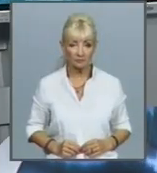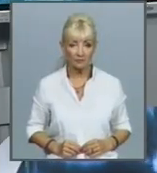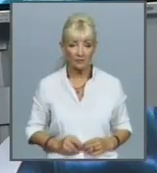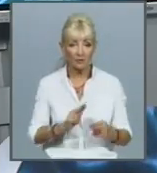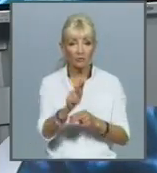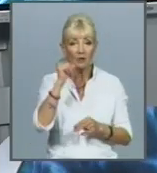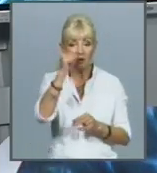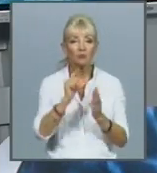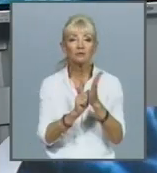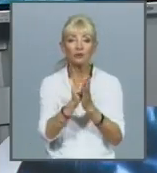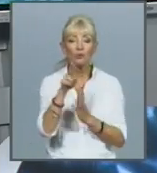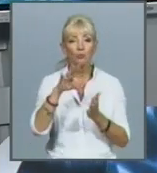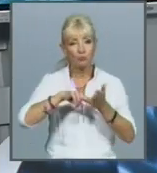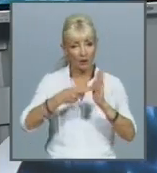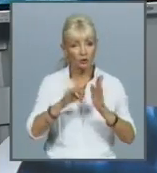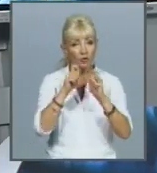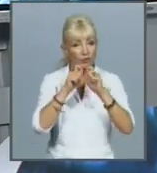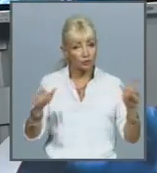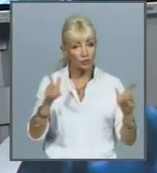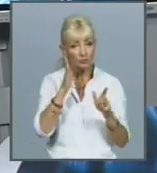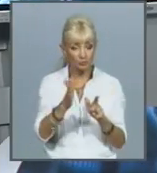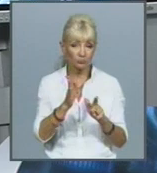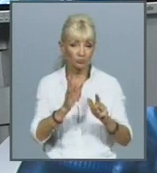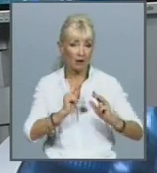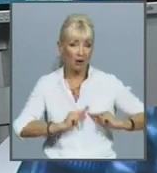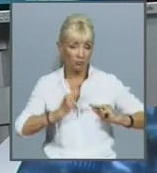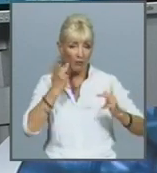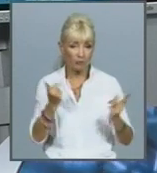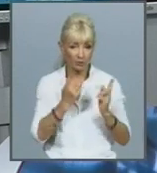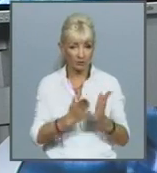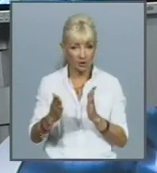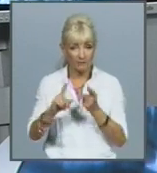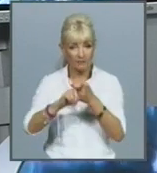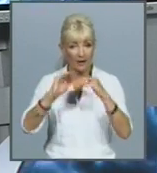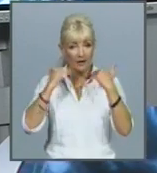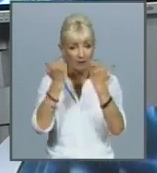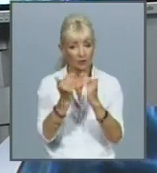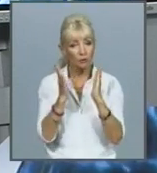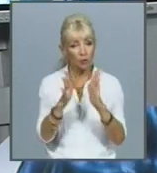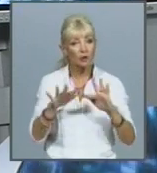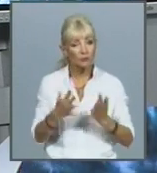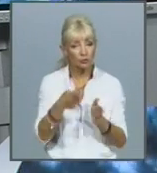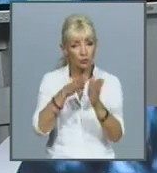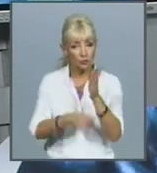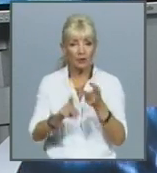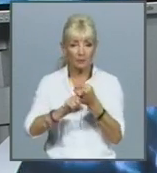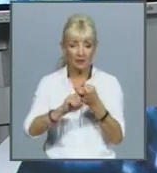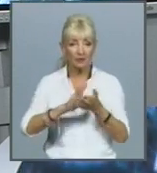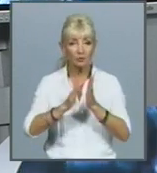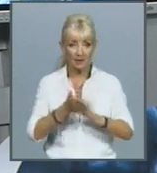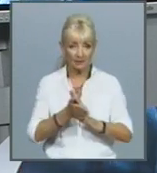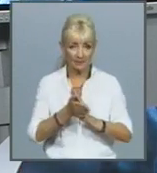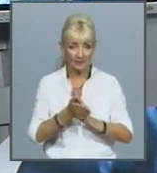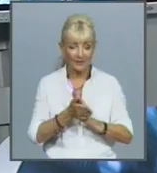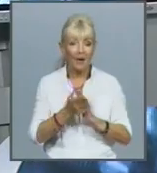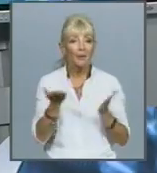Навчальний рік розпочнеться за планом, та школи працюватимуть у звичному режимі. На карантини їх закриватимуть лише у разі погіршення епідемічної ситуації.